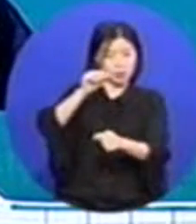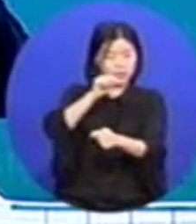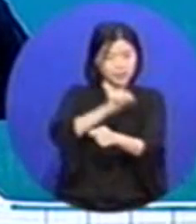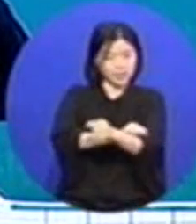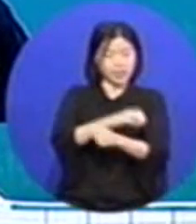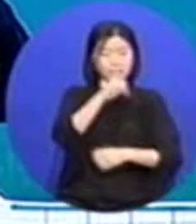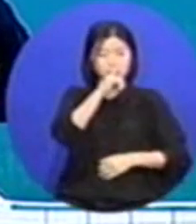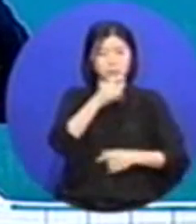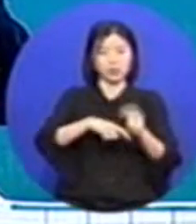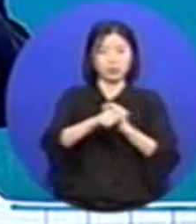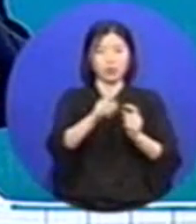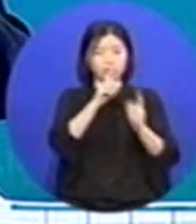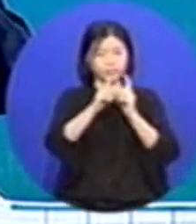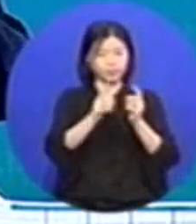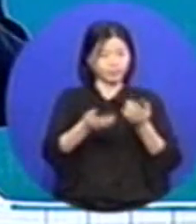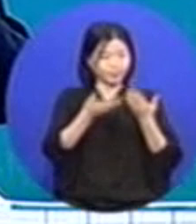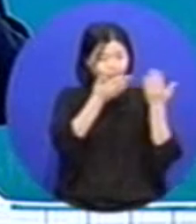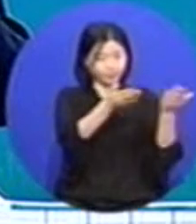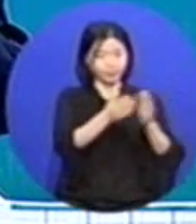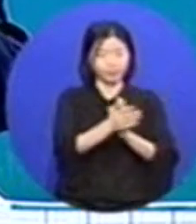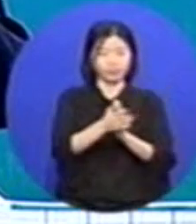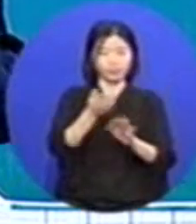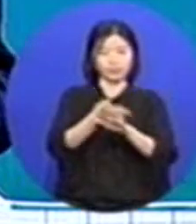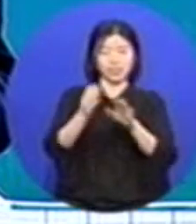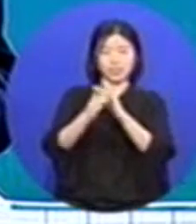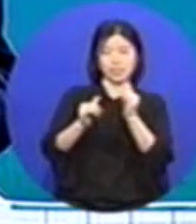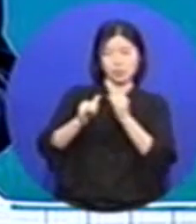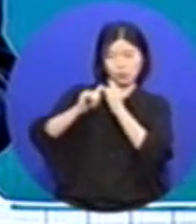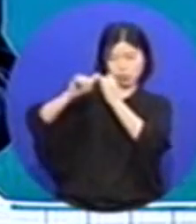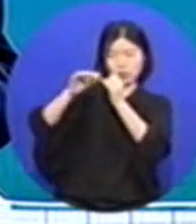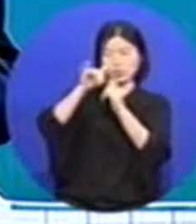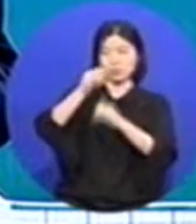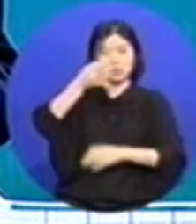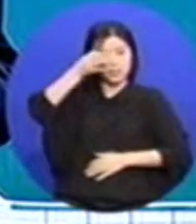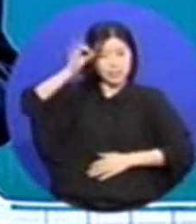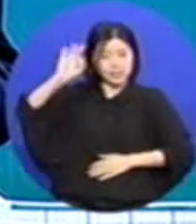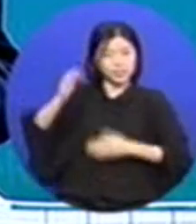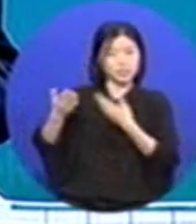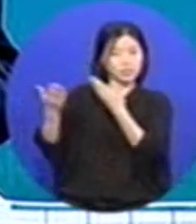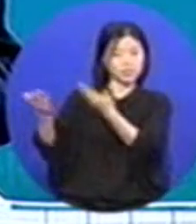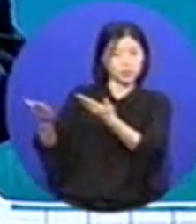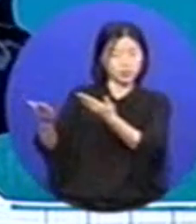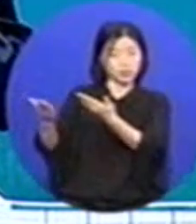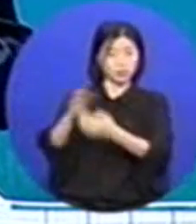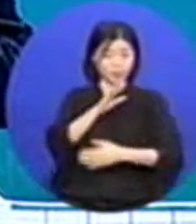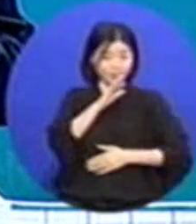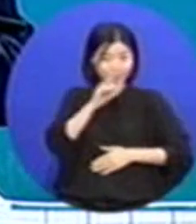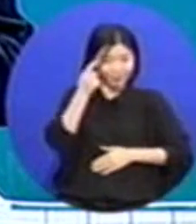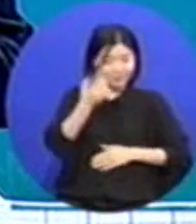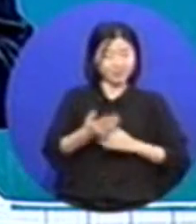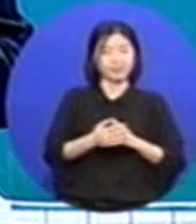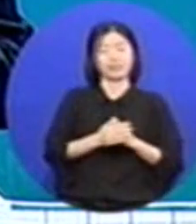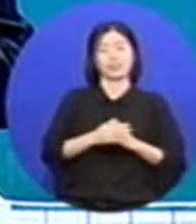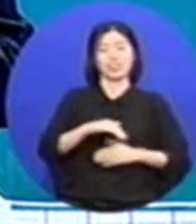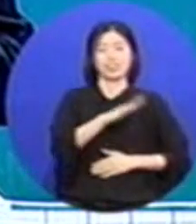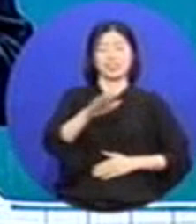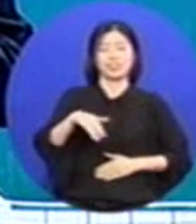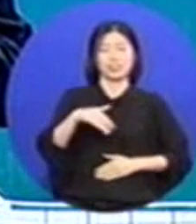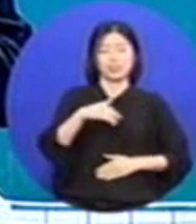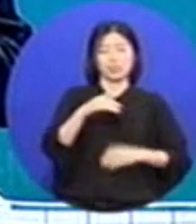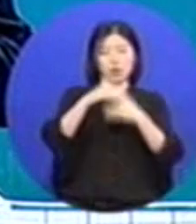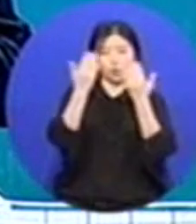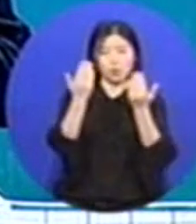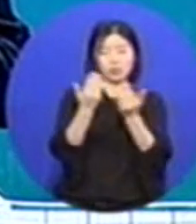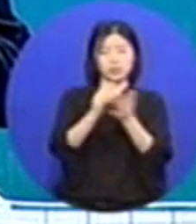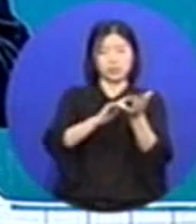이야기해주고 남보다 뛰어난 거 있으며 인정해주고 그렇잖아요 그런데 우리가 온전히 예수님 안에